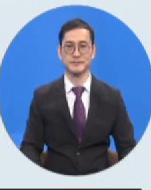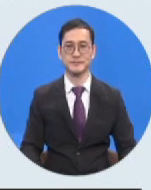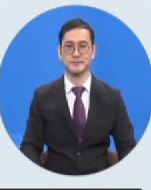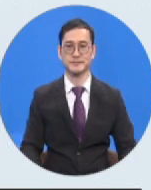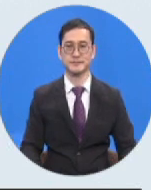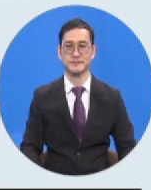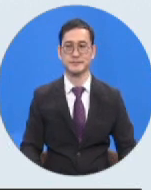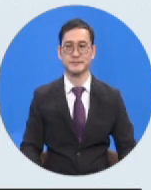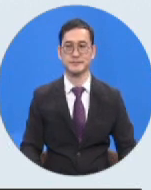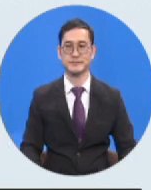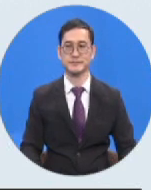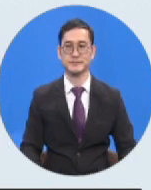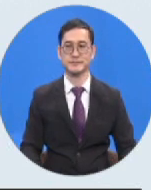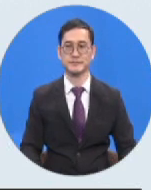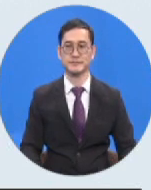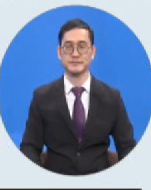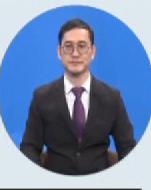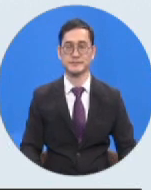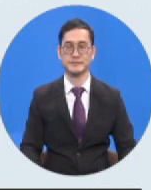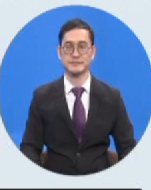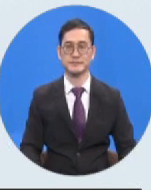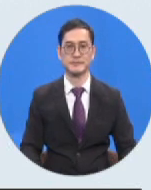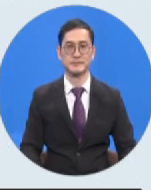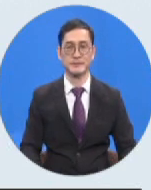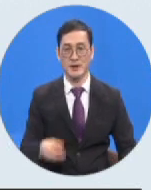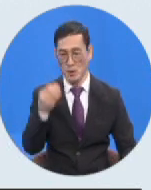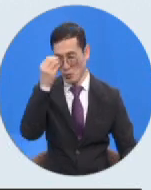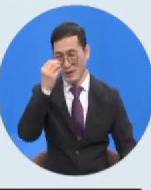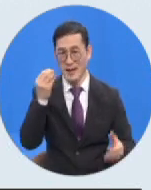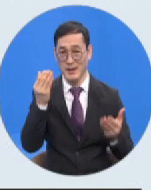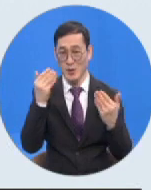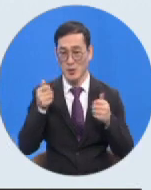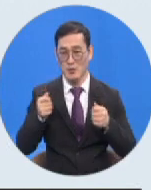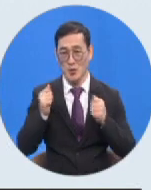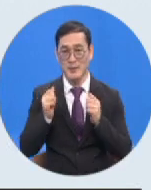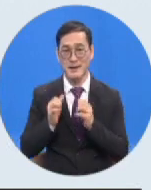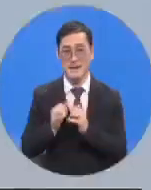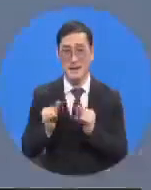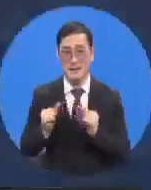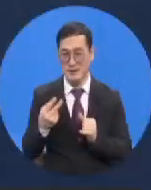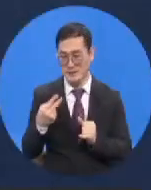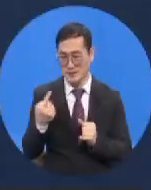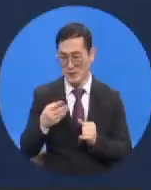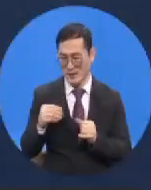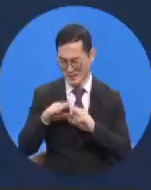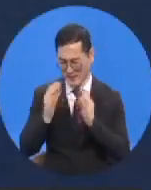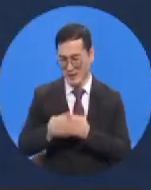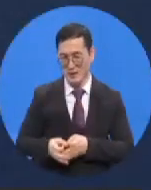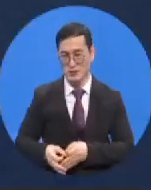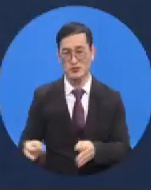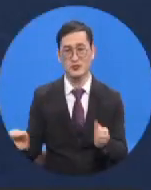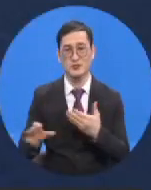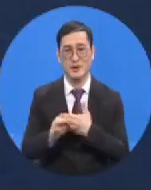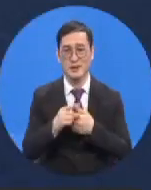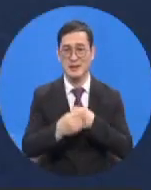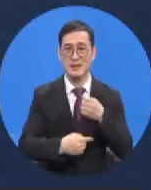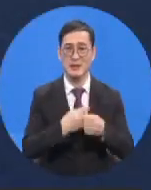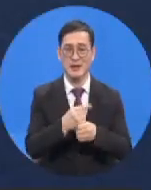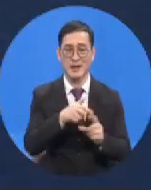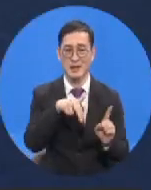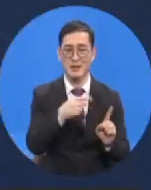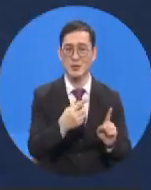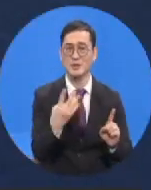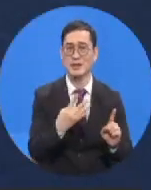변호사님. 일단 그 네. 재원이요. 고졸자 14만 명에게 뭐 1,000만 원씩을 준다 그러면은 한 해 1조 4천억 원이 든단